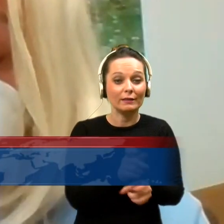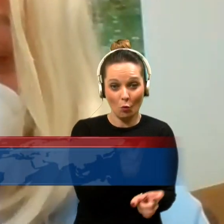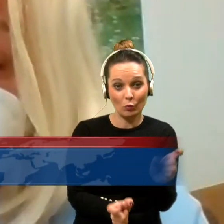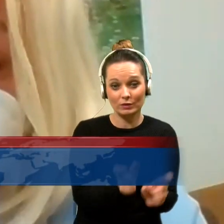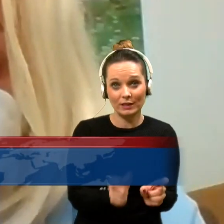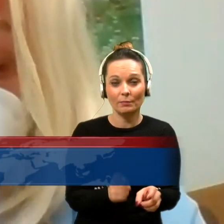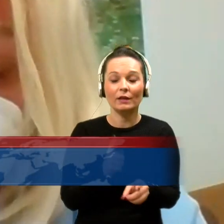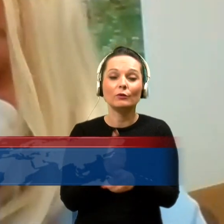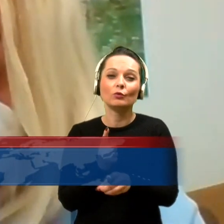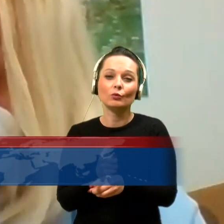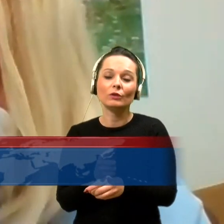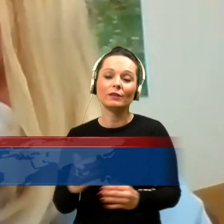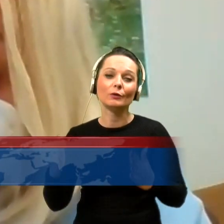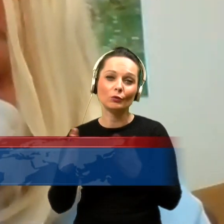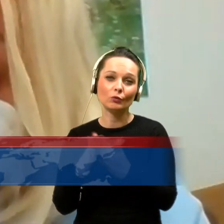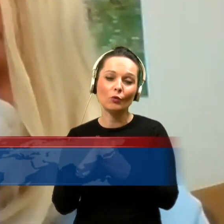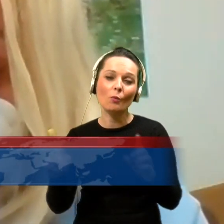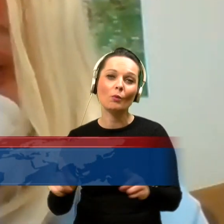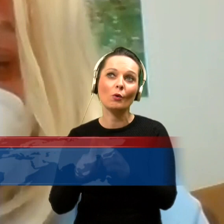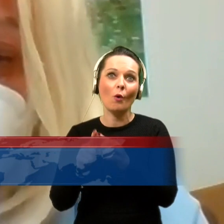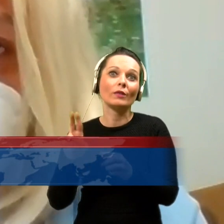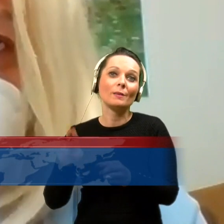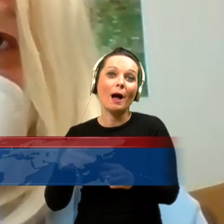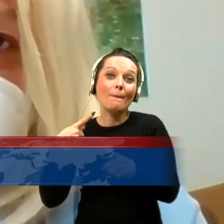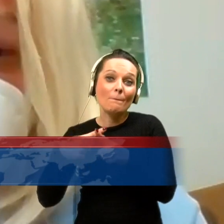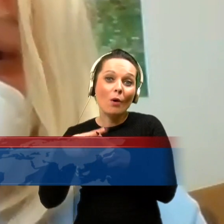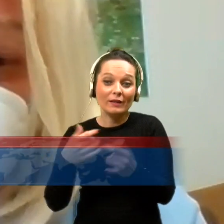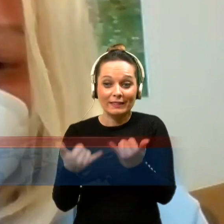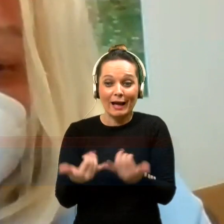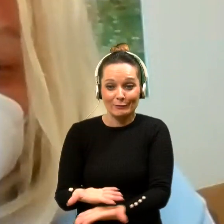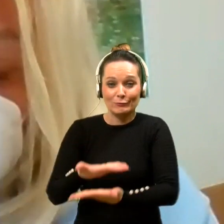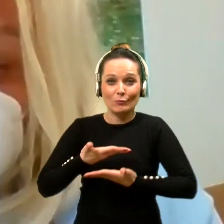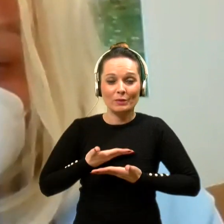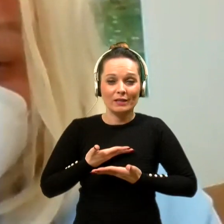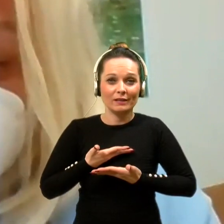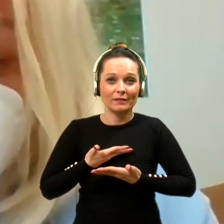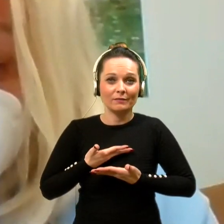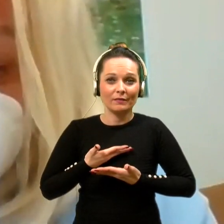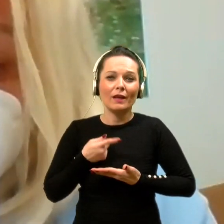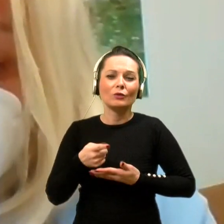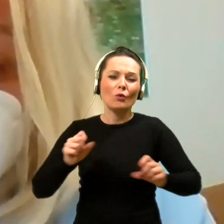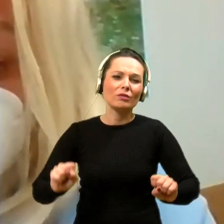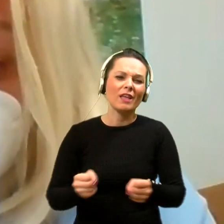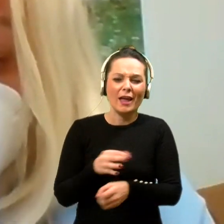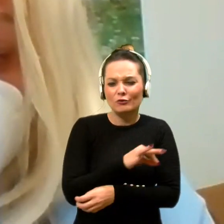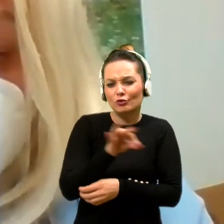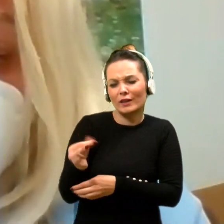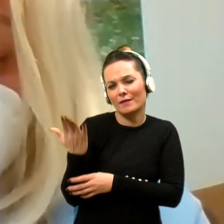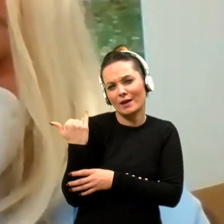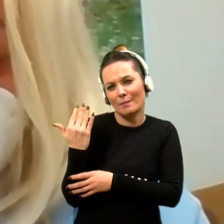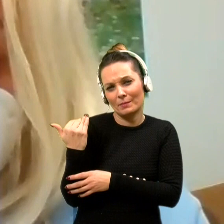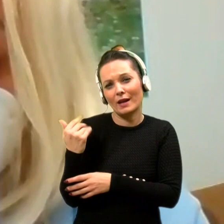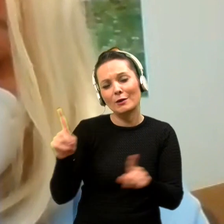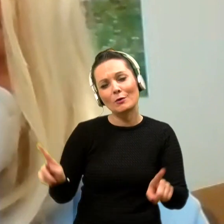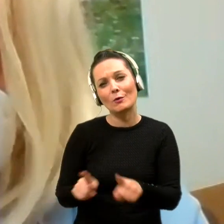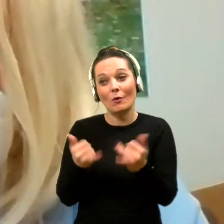v naš dom posijalo en žarek upanja, da bom rekla, te težke dneve, ki so za nami,